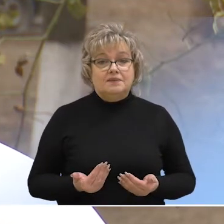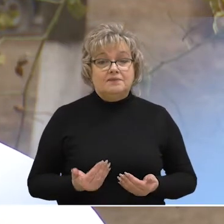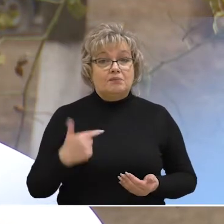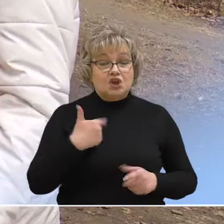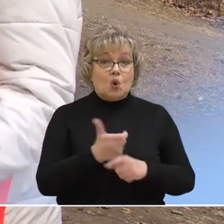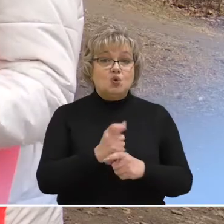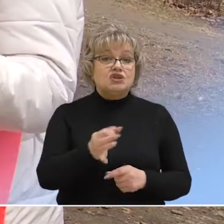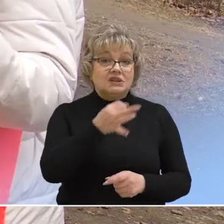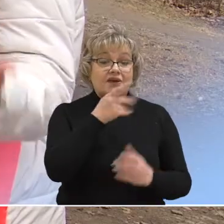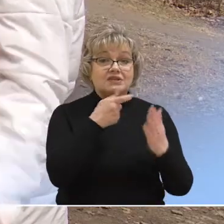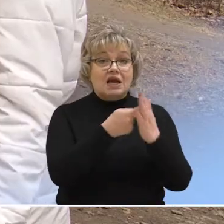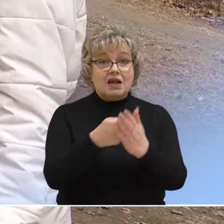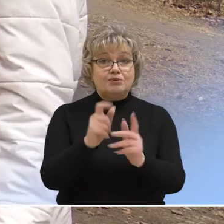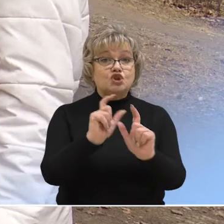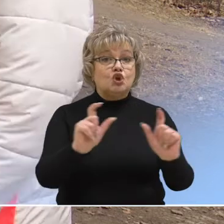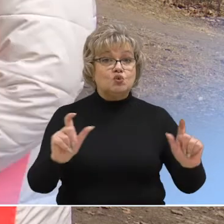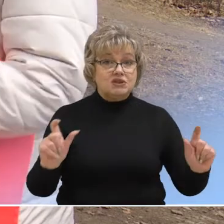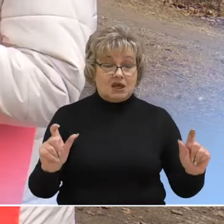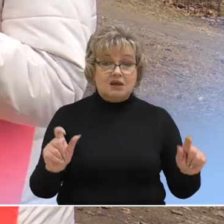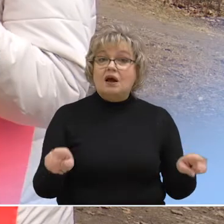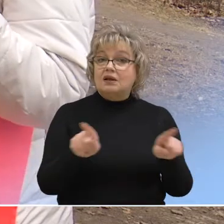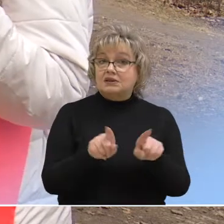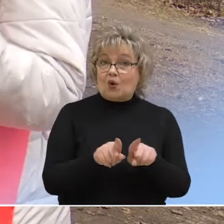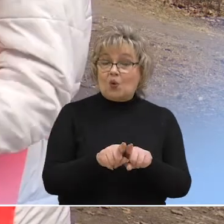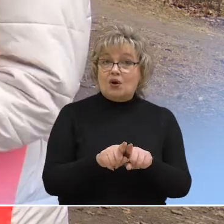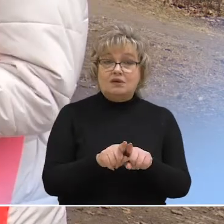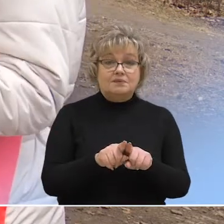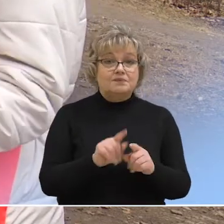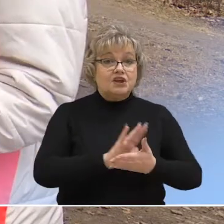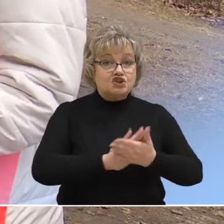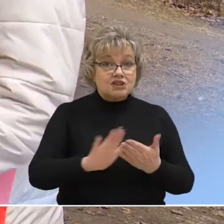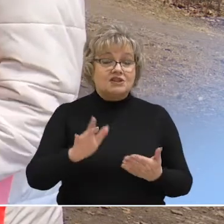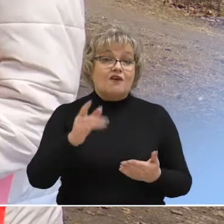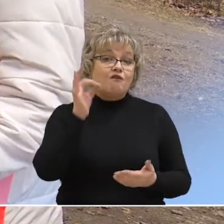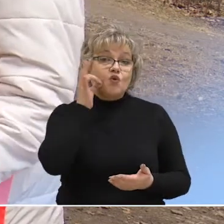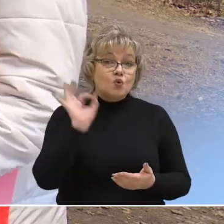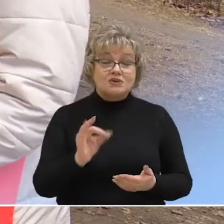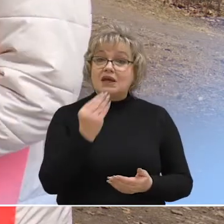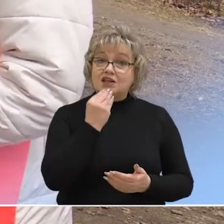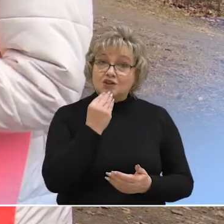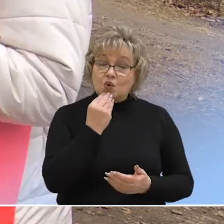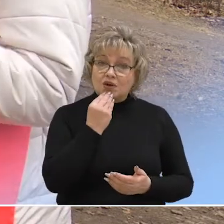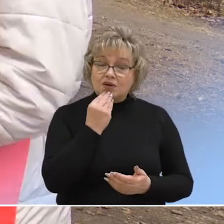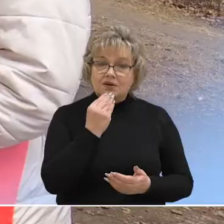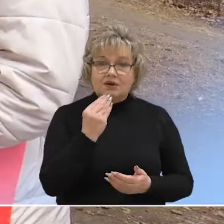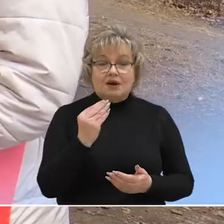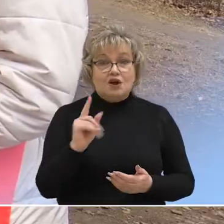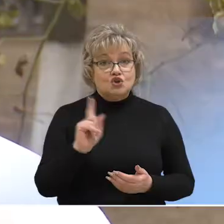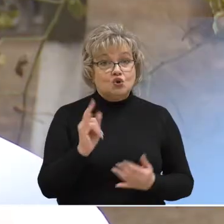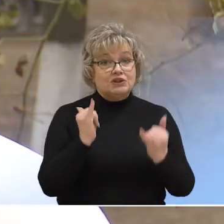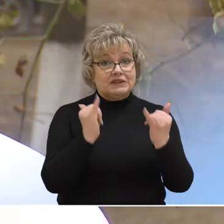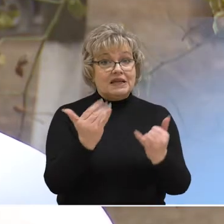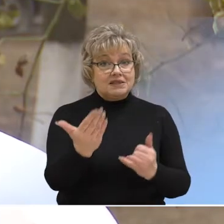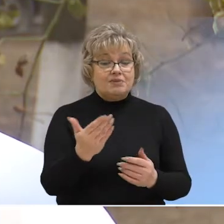мне очень нравится кормить людей такой чистой, вкусной едой. И когда что-то для тебя